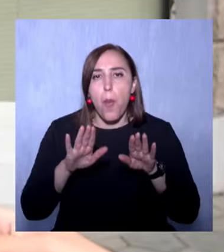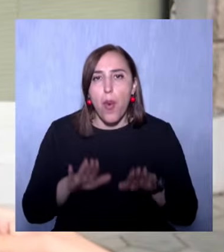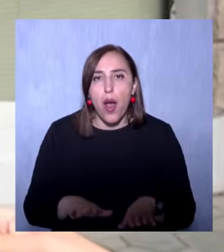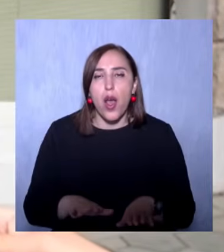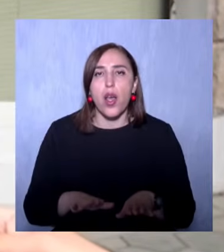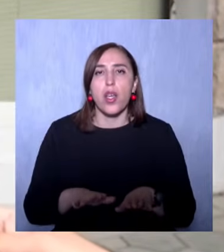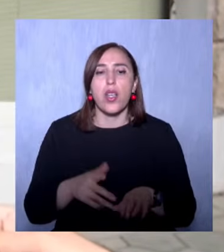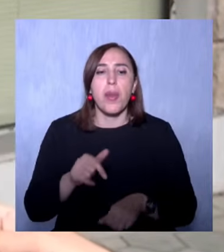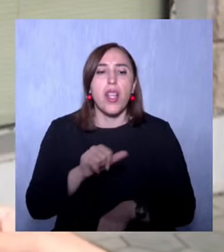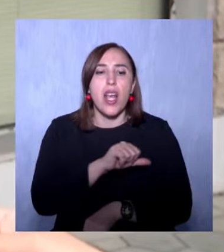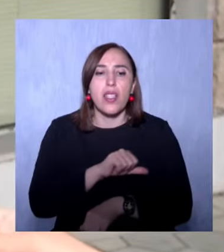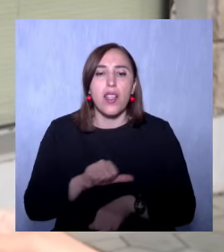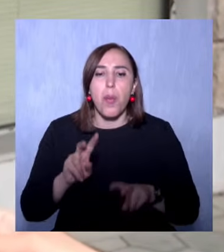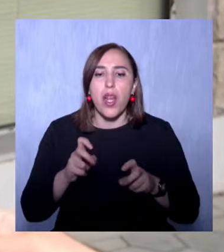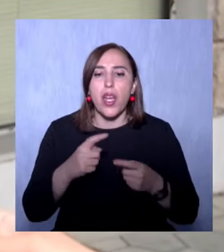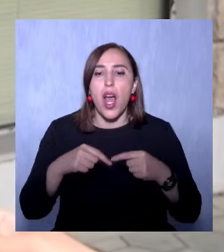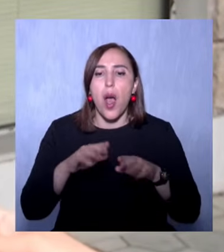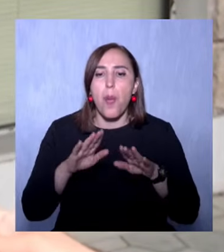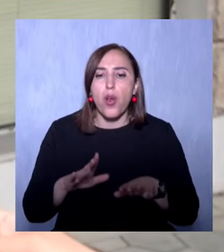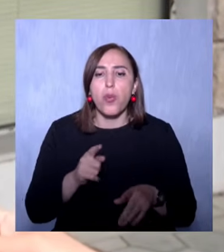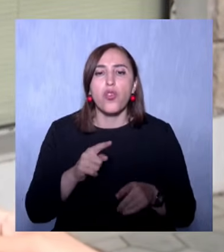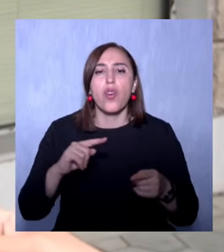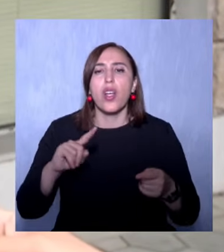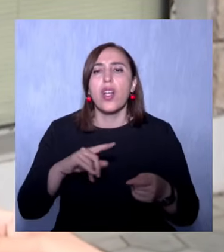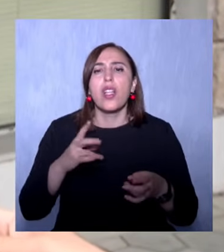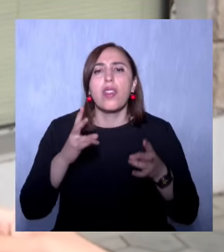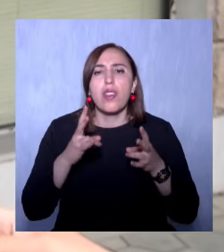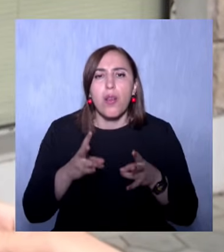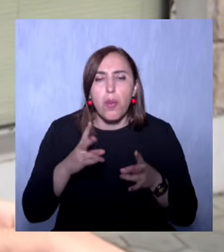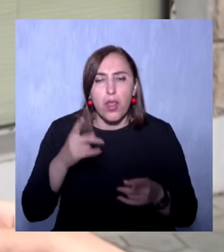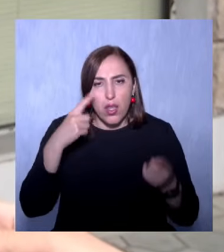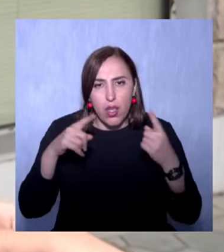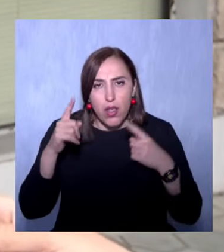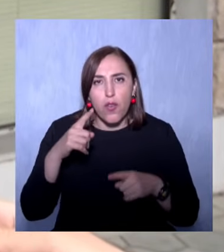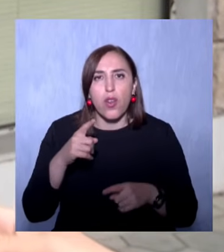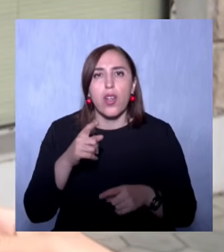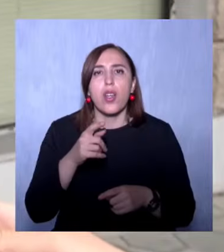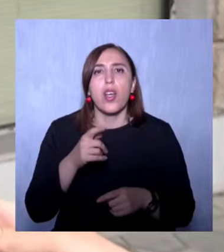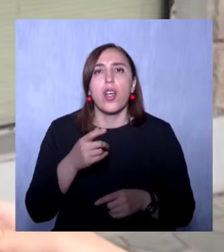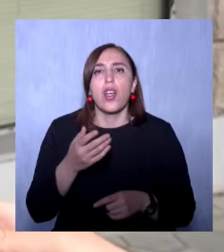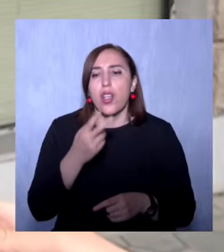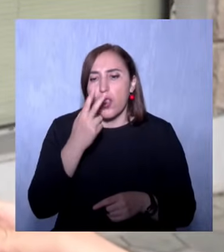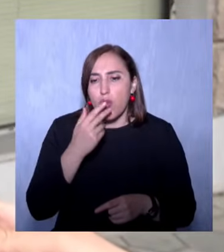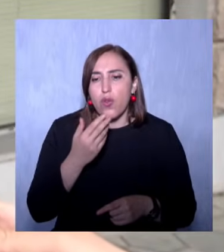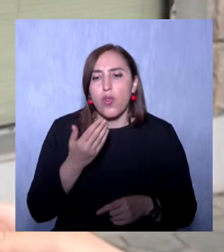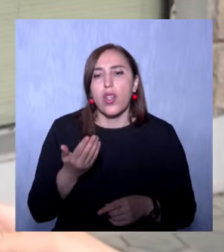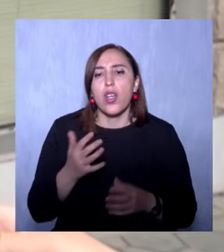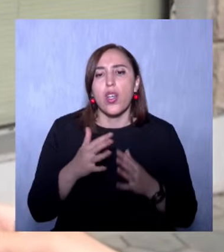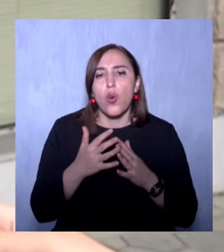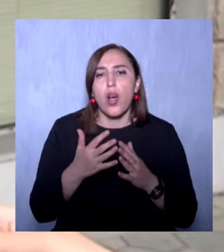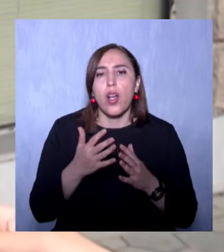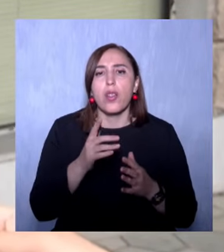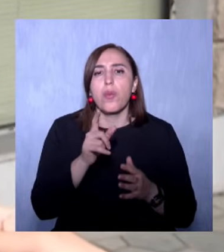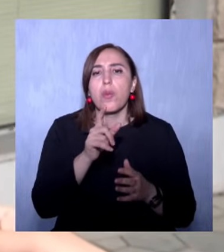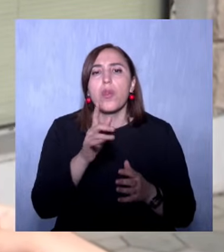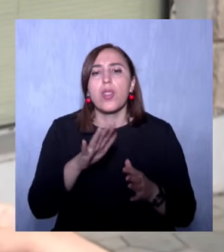դարձած համայնքներում գրանցվող միջադեպեր, երբ թիրախավորվում են խաղաղ բնակավայրերը եւ հայկական դիրքերը,